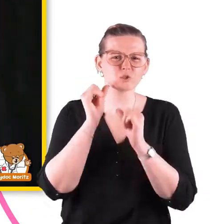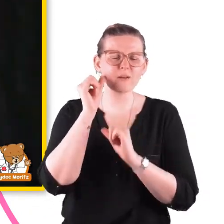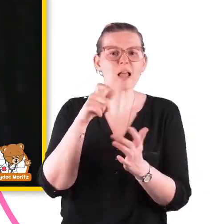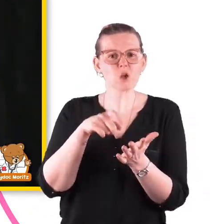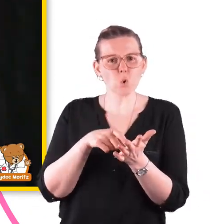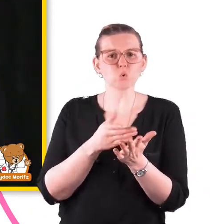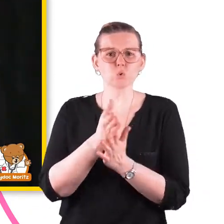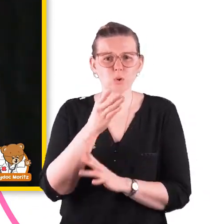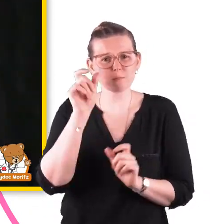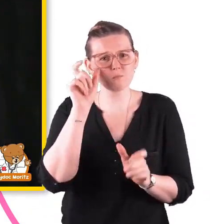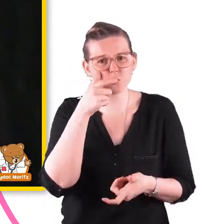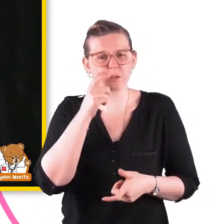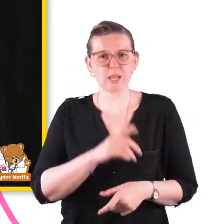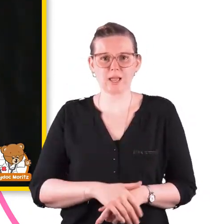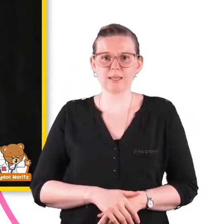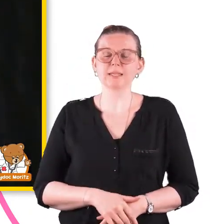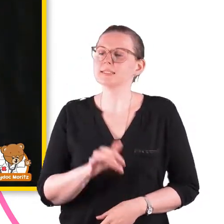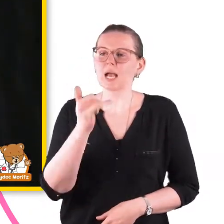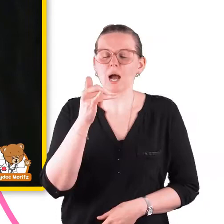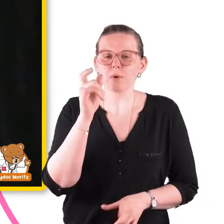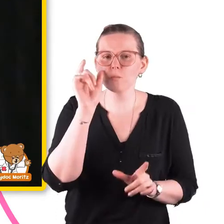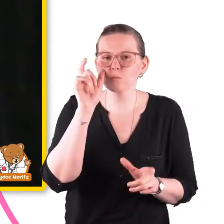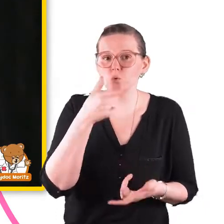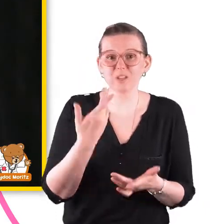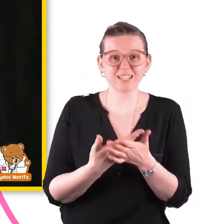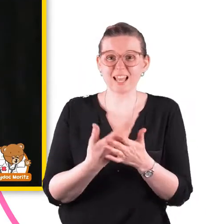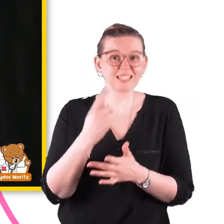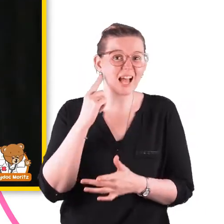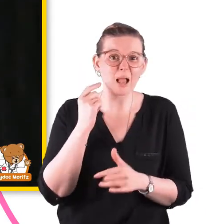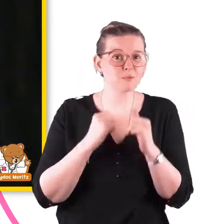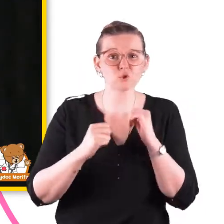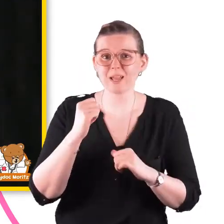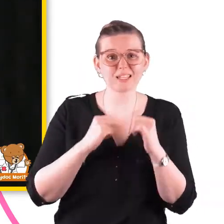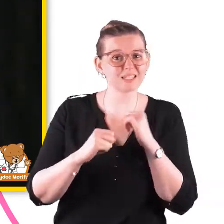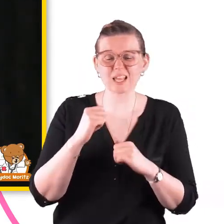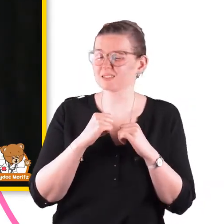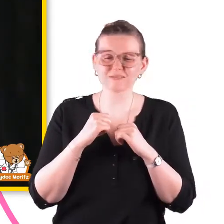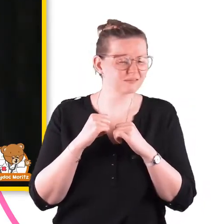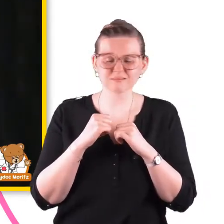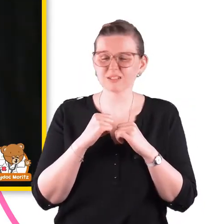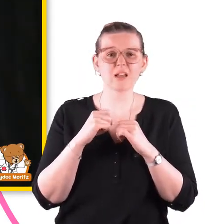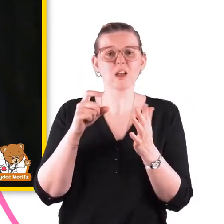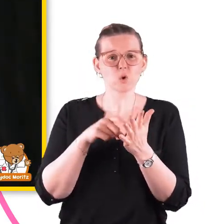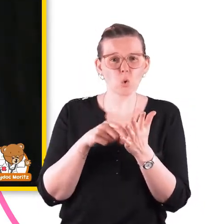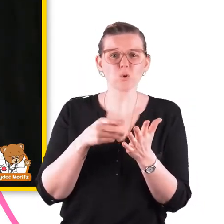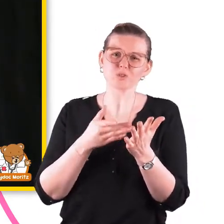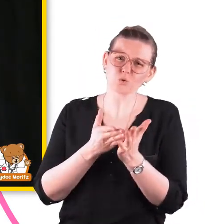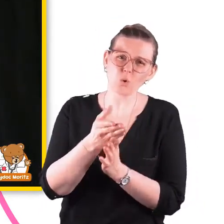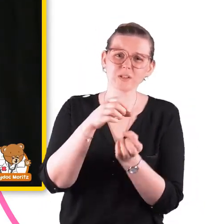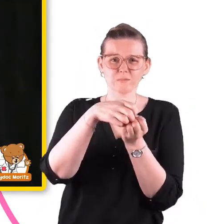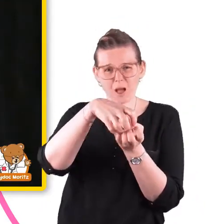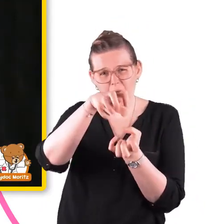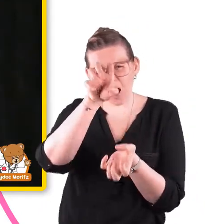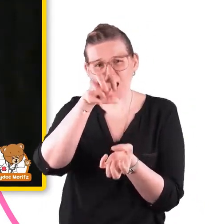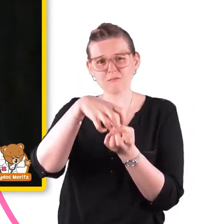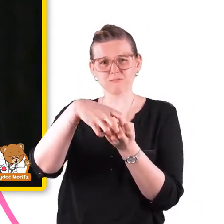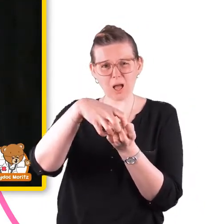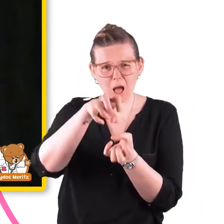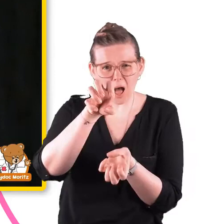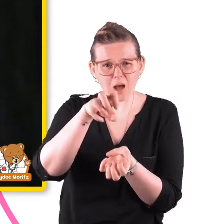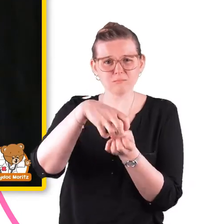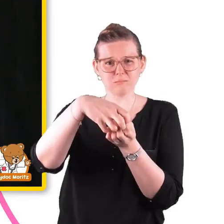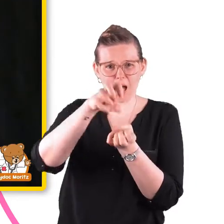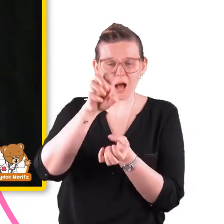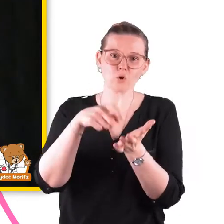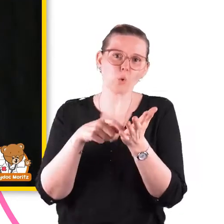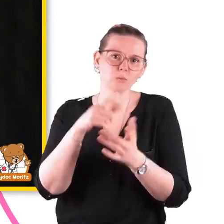ist. Ja, aber nicht, weil sie müde ist, schmerzen die Muskeln, sondern weil sie ständig gähnt, weil sie